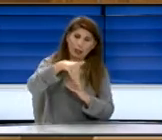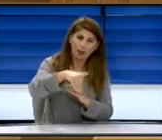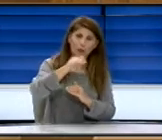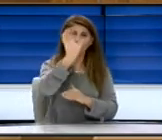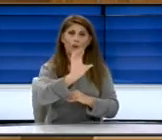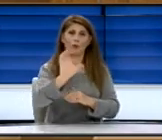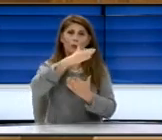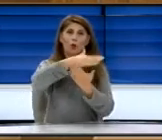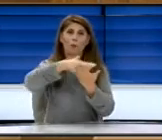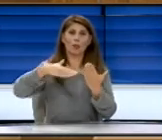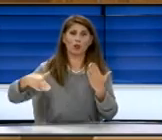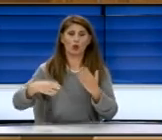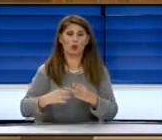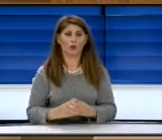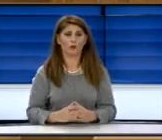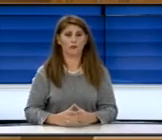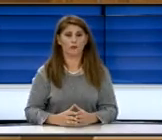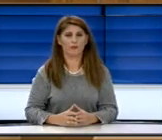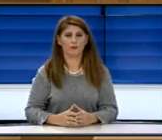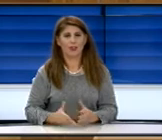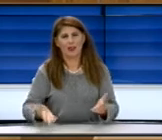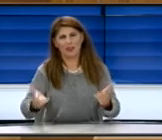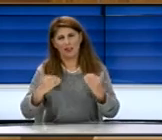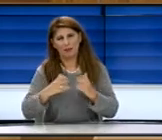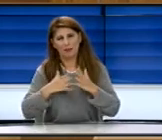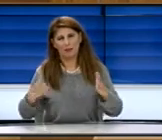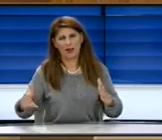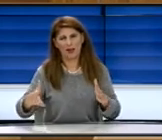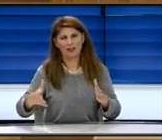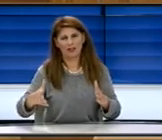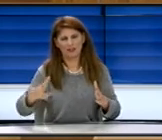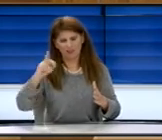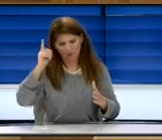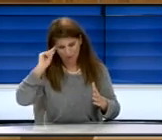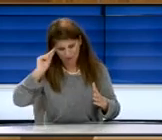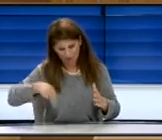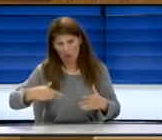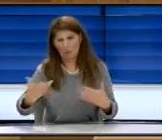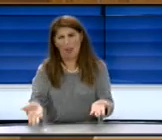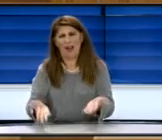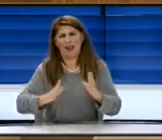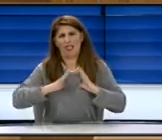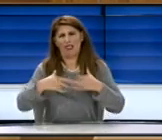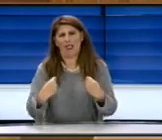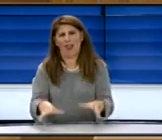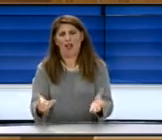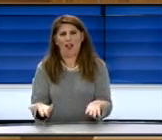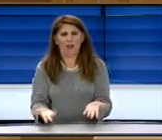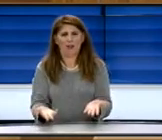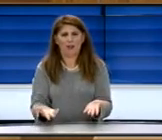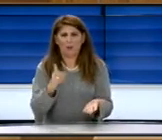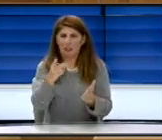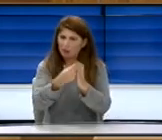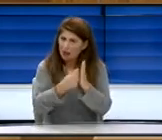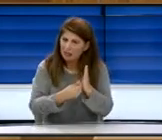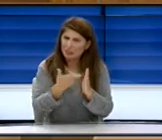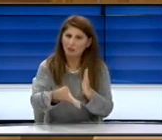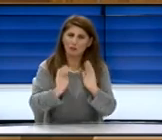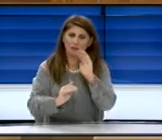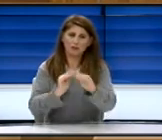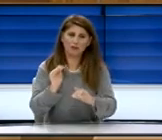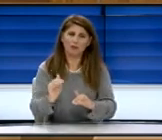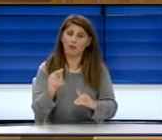τον ευρωπαϊκό μέσο όρο. Δεν υπάρχει μεγαλύτερη κοτσάνα, για να το πω έτσι χυδαία, όπως αξίζει σε ένα τέτοιο ερώτημα, το